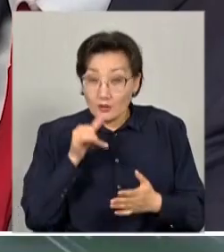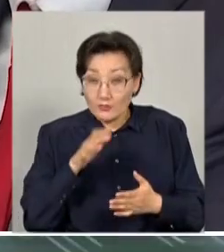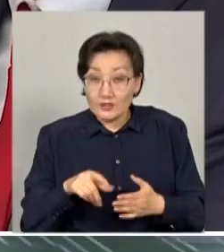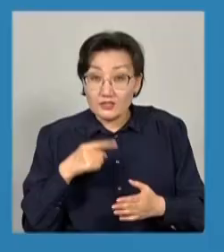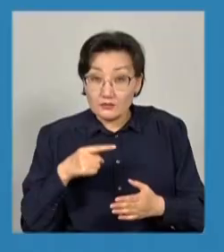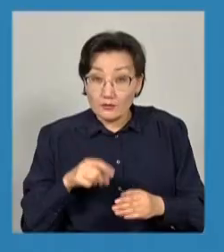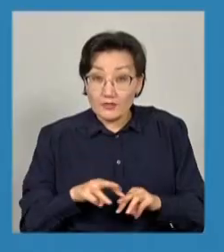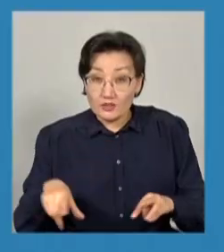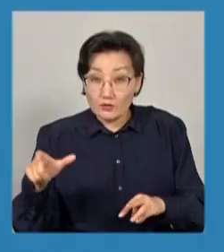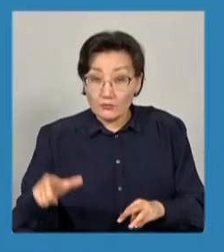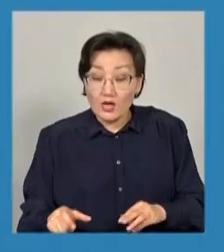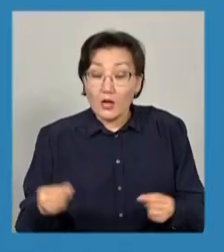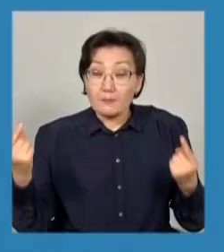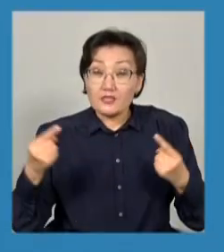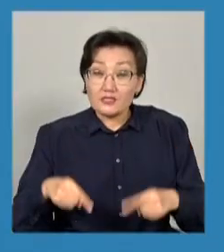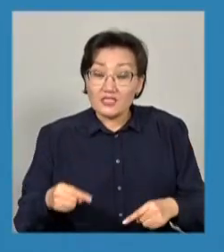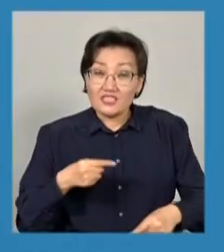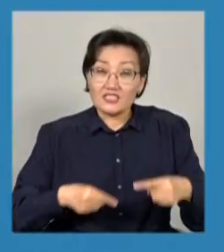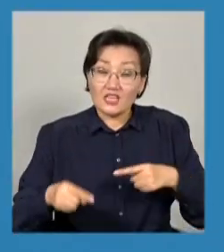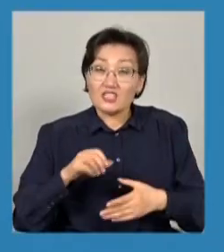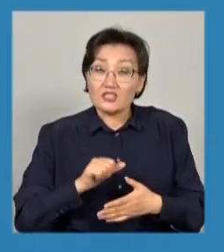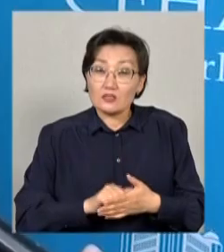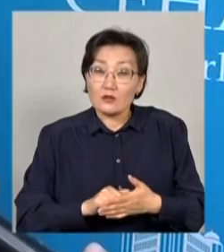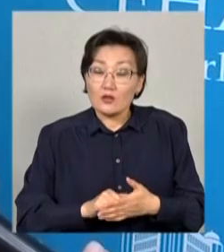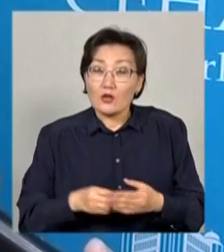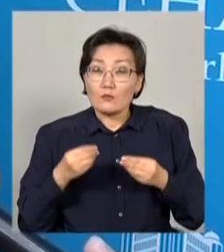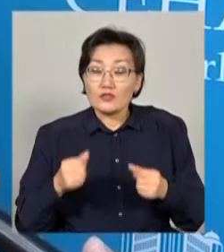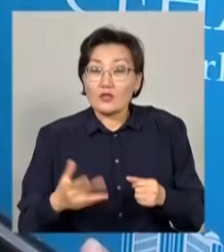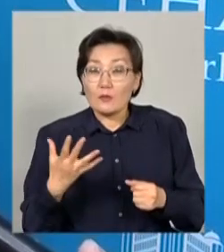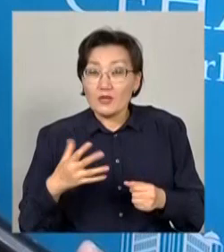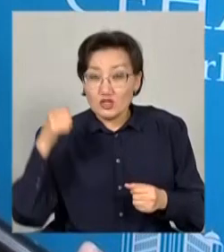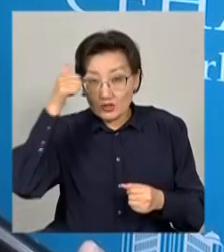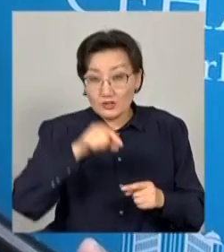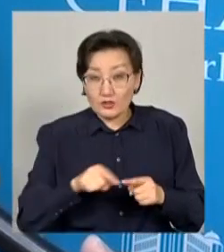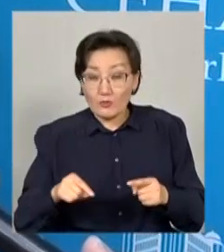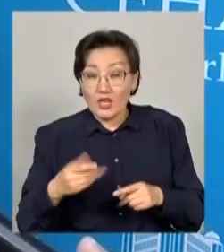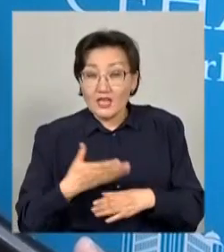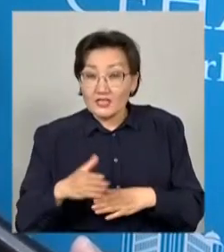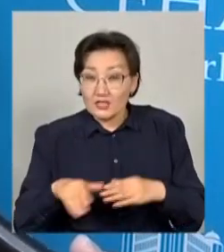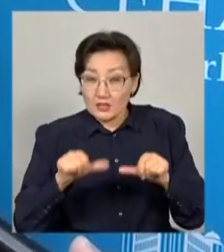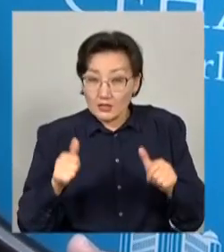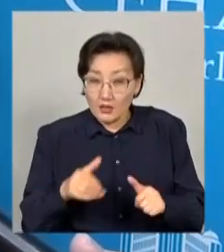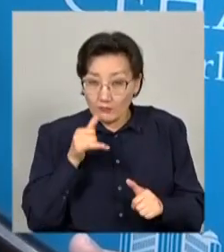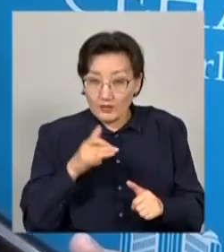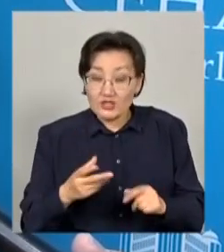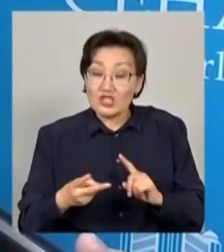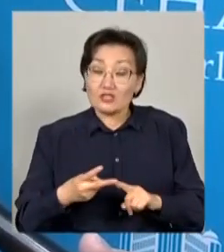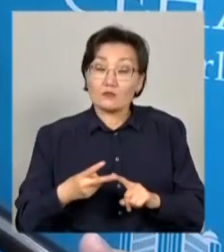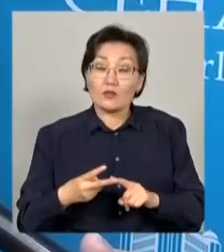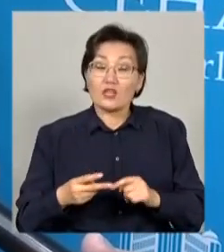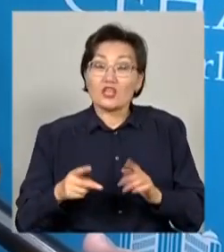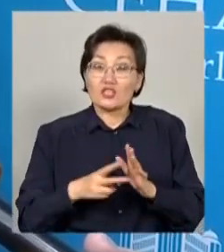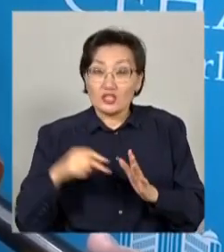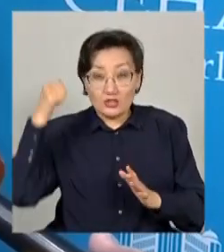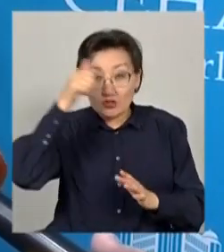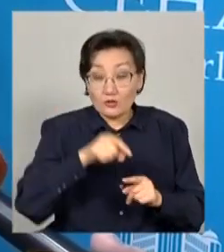министрлік өкілі. Банкроттықтың теріс салдары, біріншісі, ол 5 жылдың ішінде кредит алмайды. Екінші, 7 жылдың